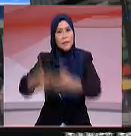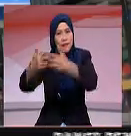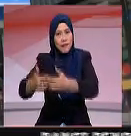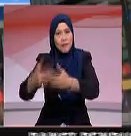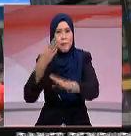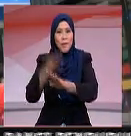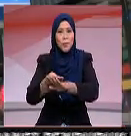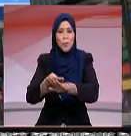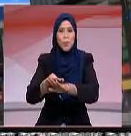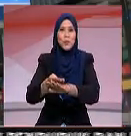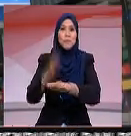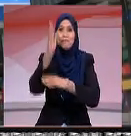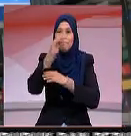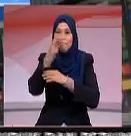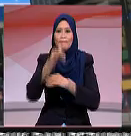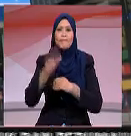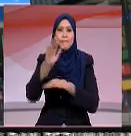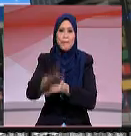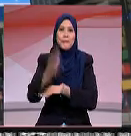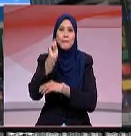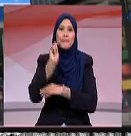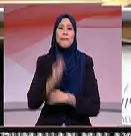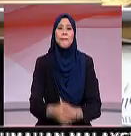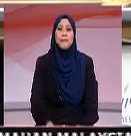di batu berendam petang tadi